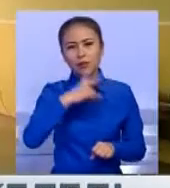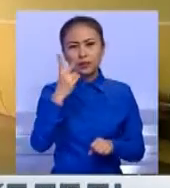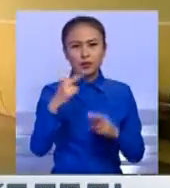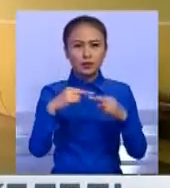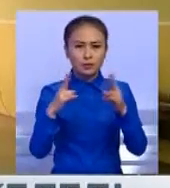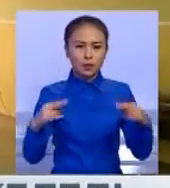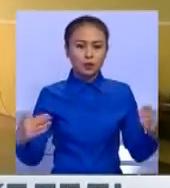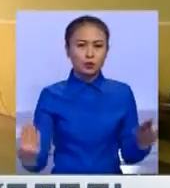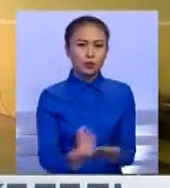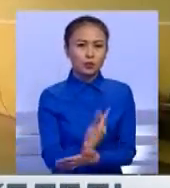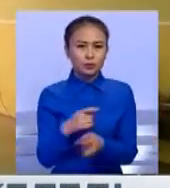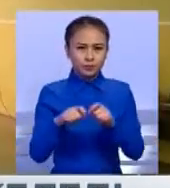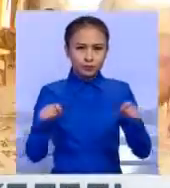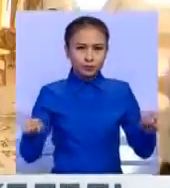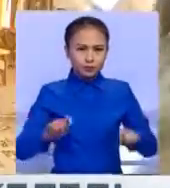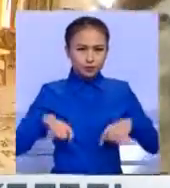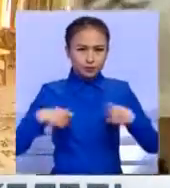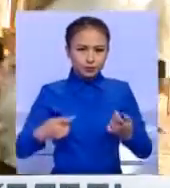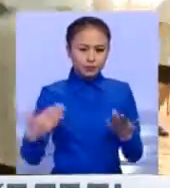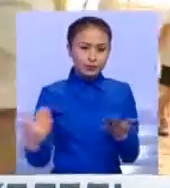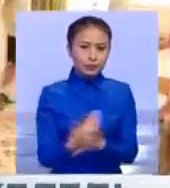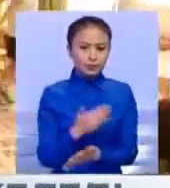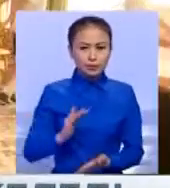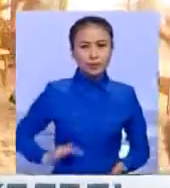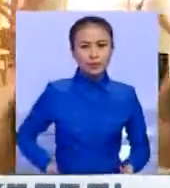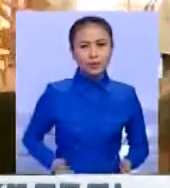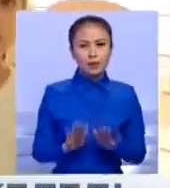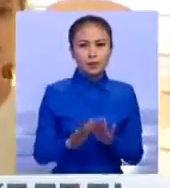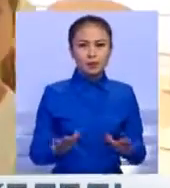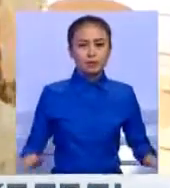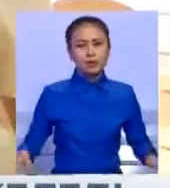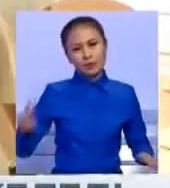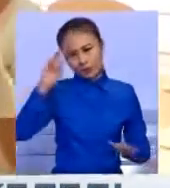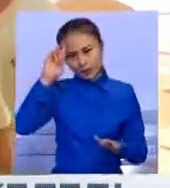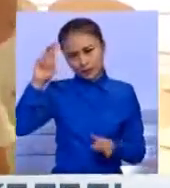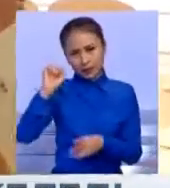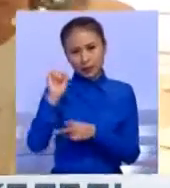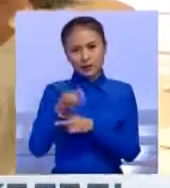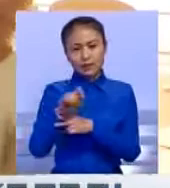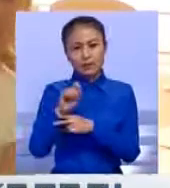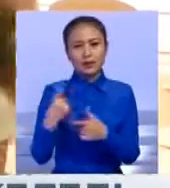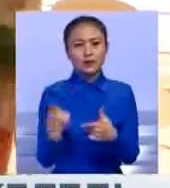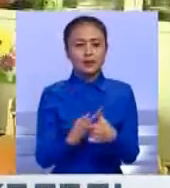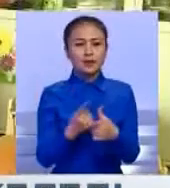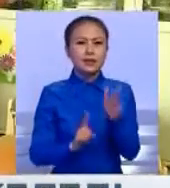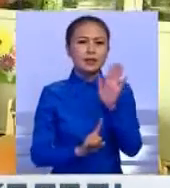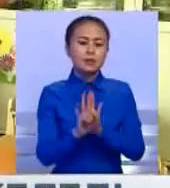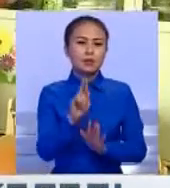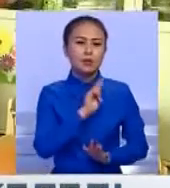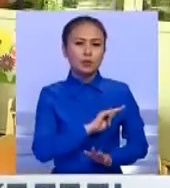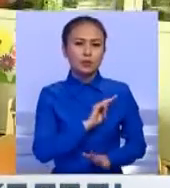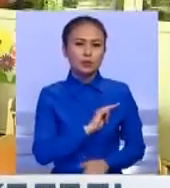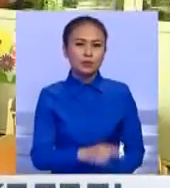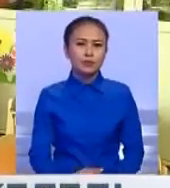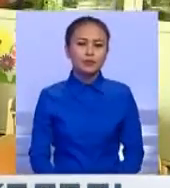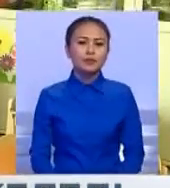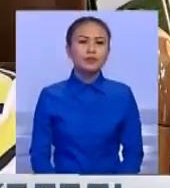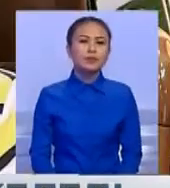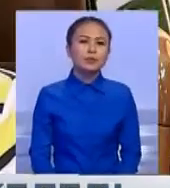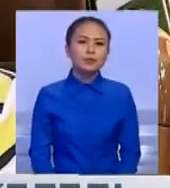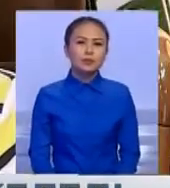жаңа ғимарат пайдалануға берілуі тиіс. Ал жекеменшік балабақшалардың дені мемлекеттік тапсырыс аясында қызмет